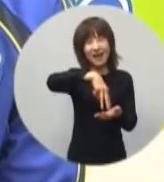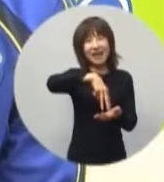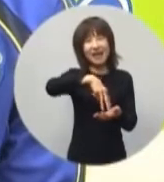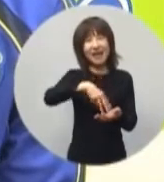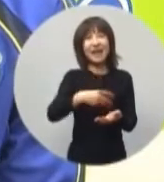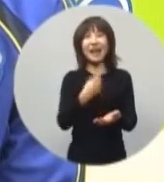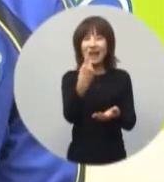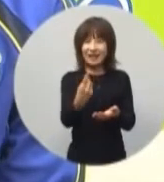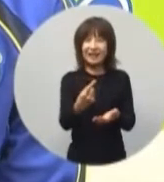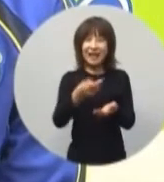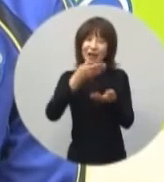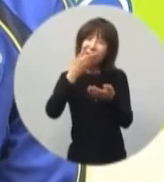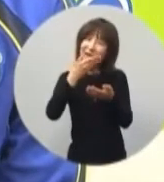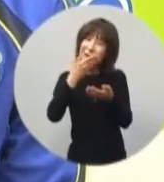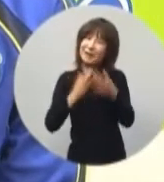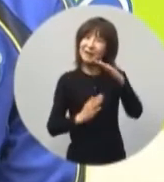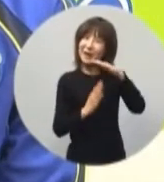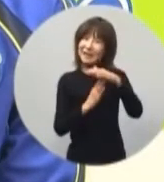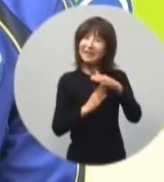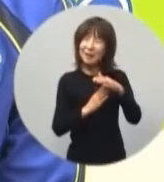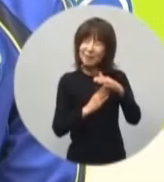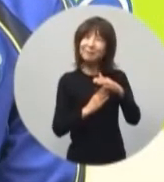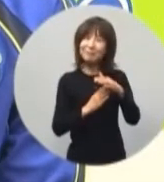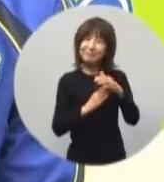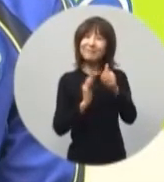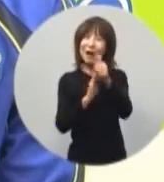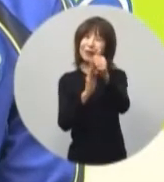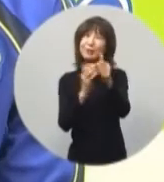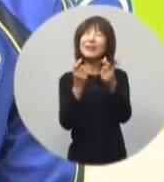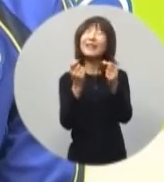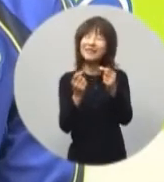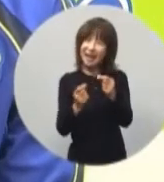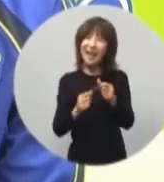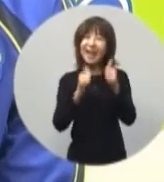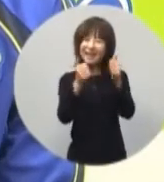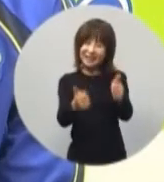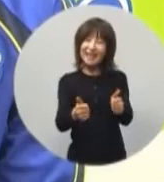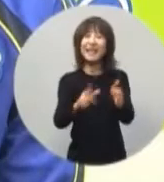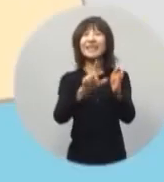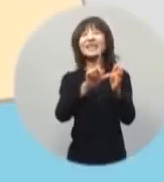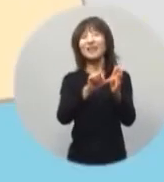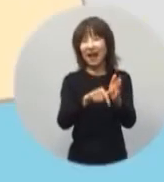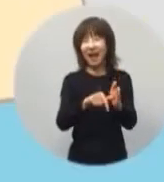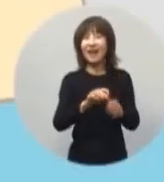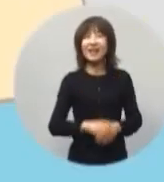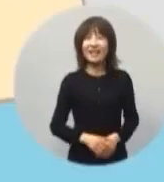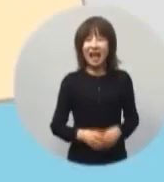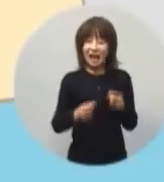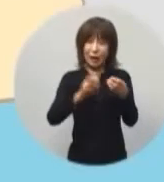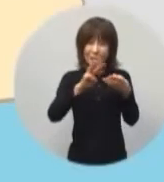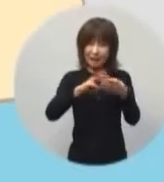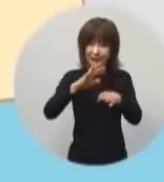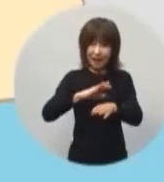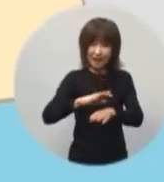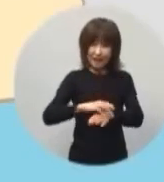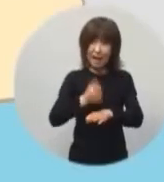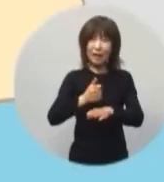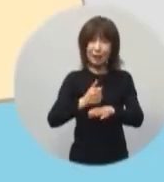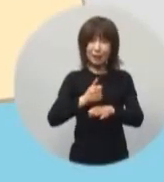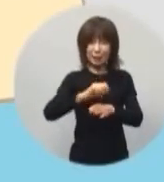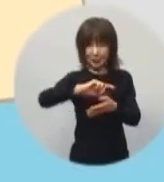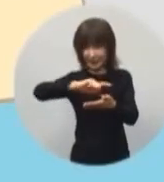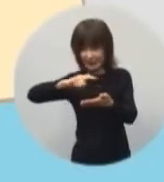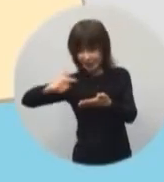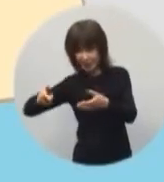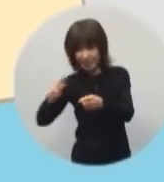飯を食べるのが一番、おすすめですね、茅ヶ崎では。 鎌田選手随分欲張りなデ